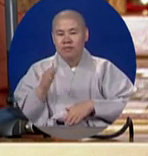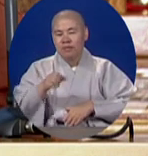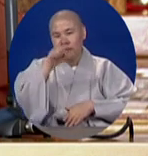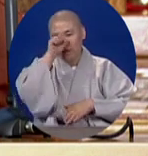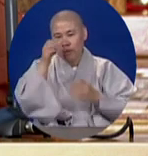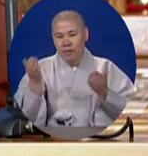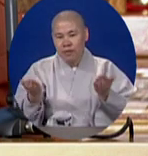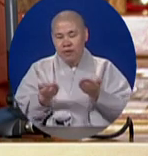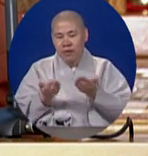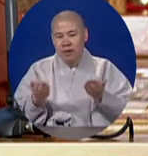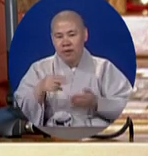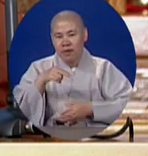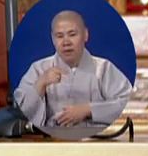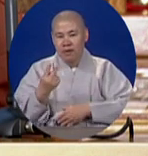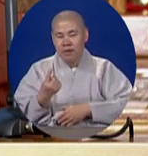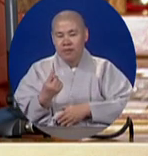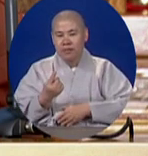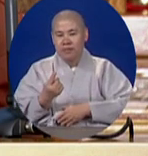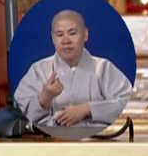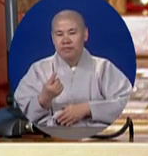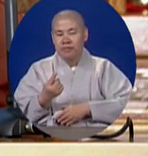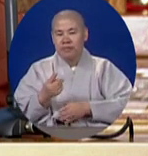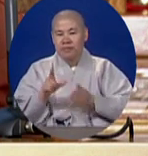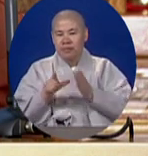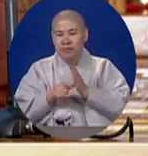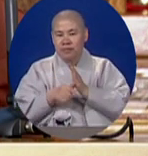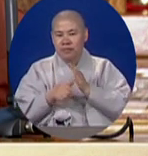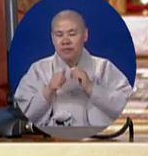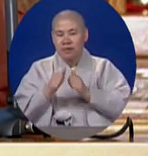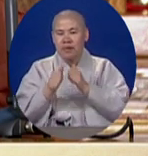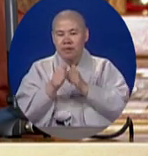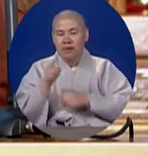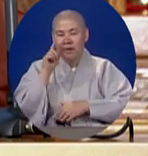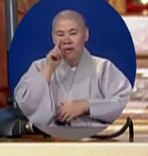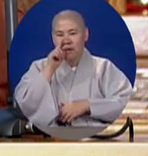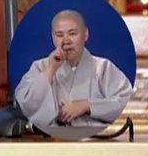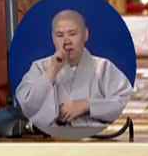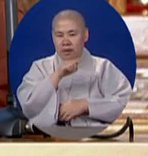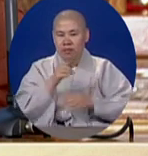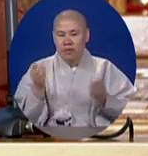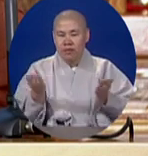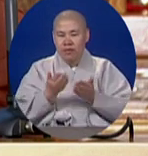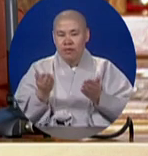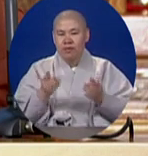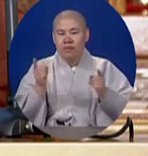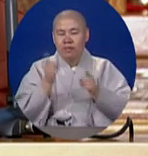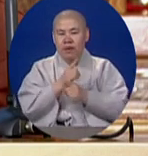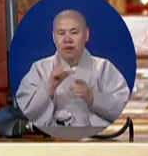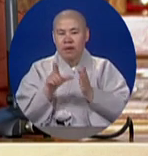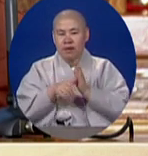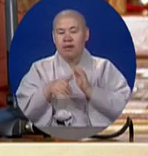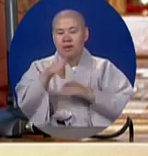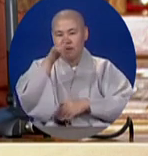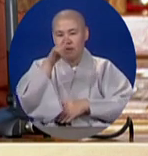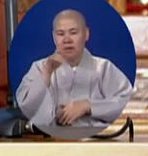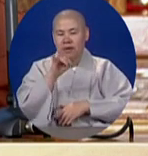좋은 일이라도 이게 경우에 따라서는 나쁜 일로 바뀌어서 이루어지는 수가 있어요. 이게